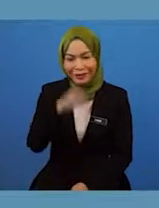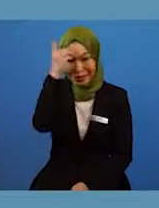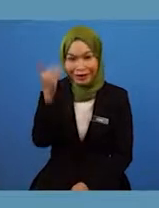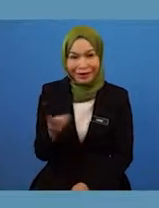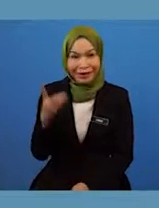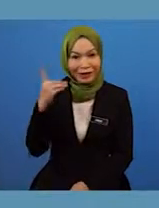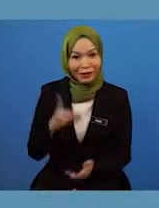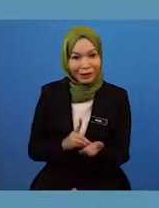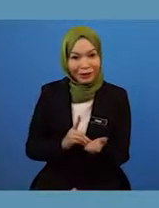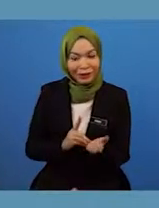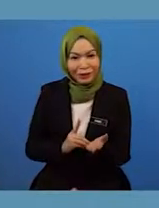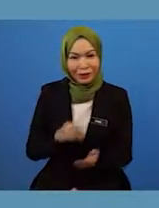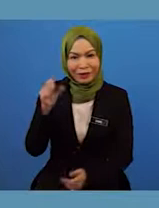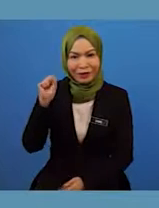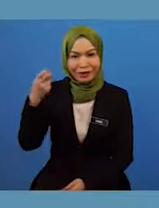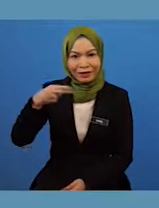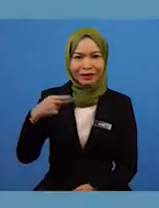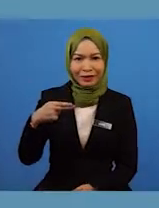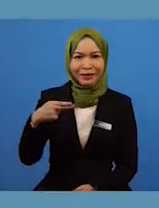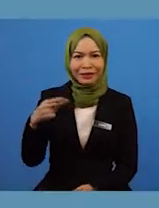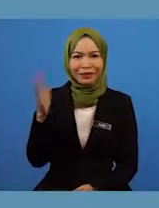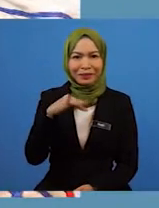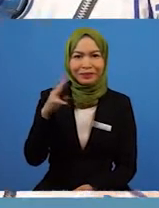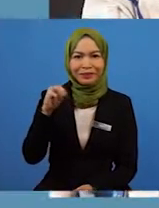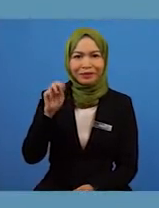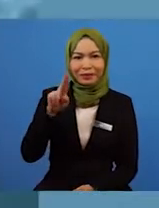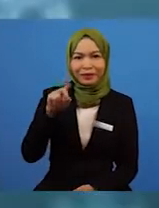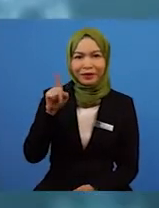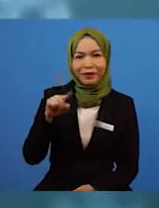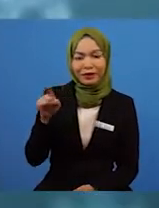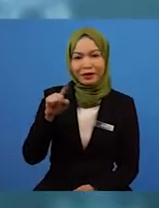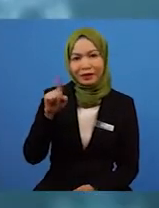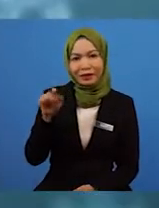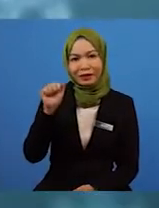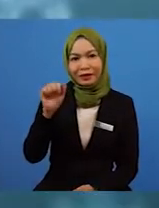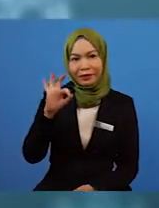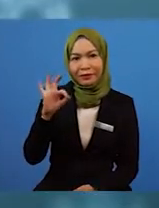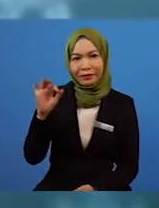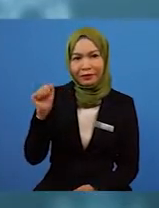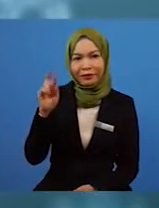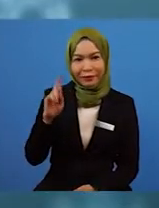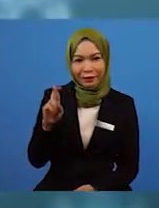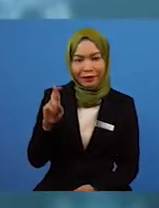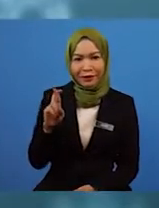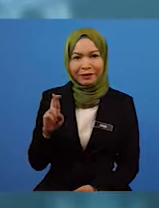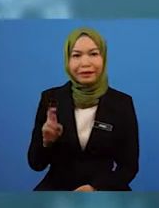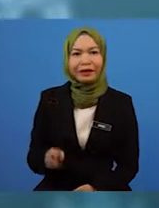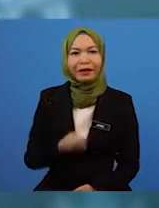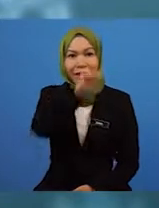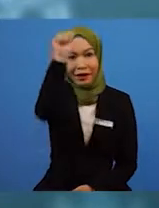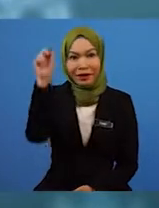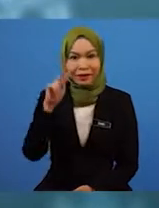Muzaffar Syukur merupakan angkasawan pertama Malaysia. Semasa Datuk Syaikh Muzaffar naik